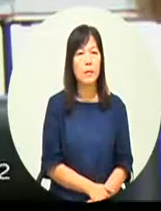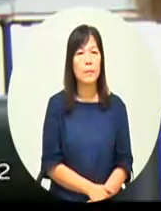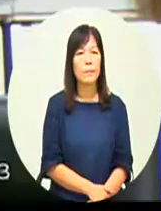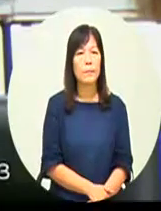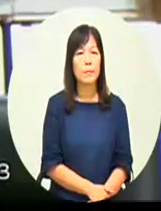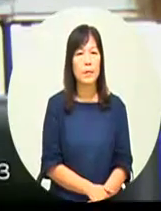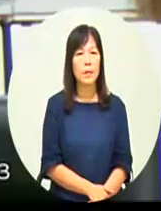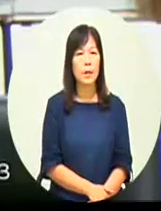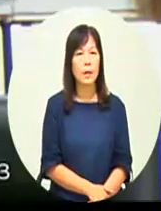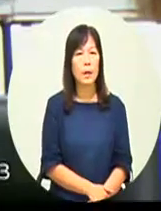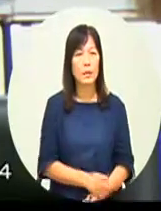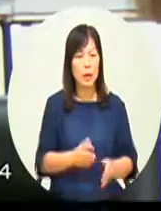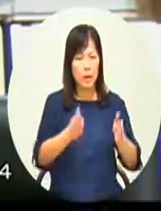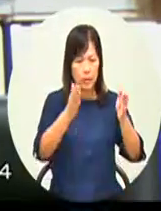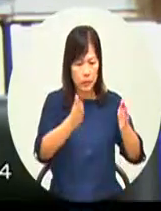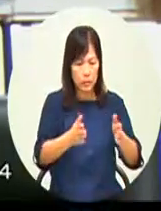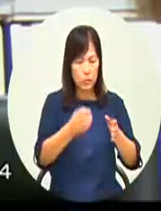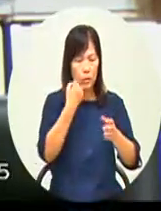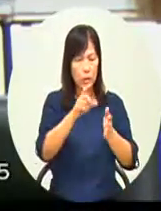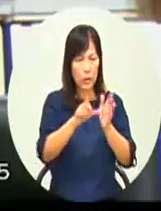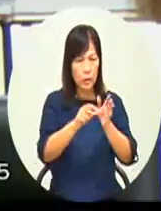用